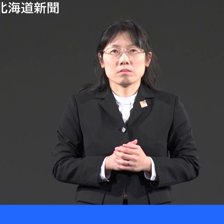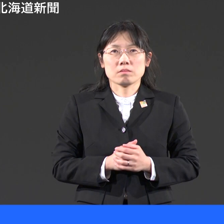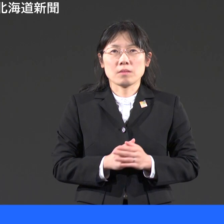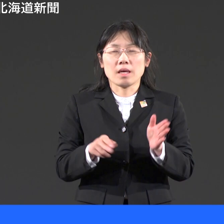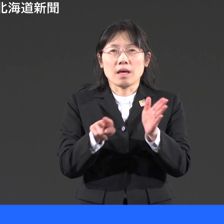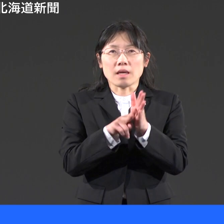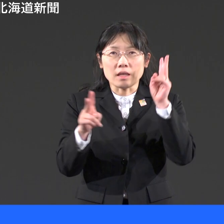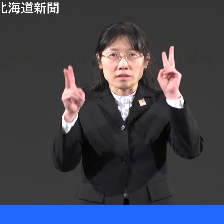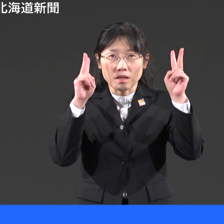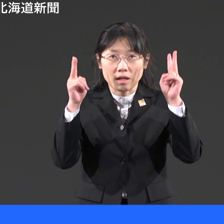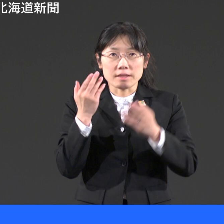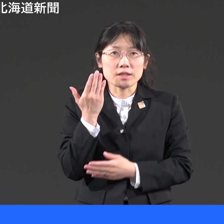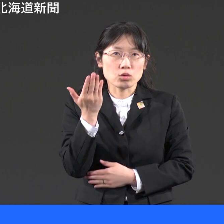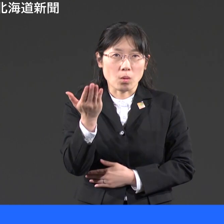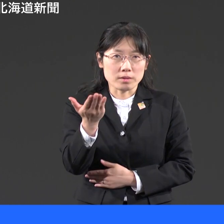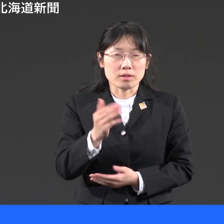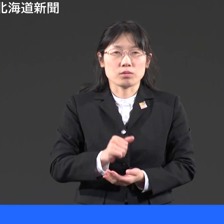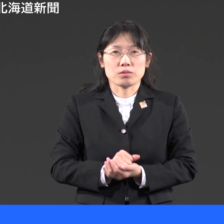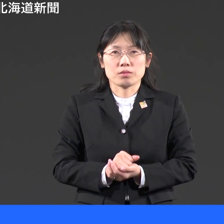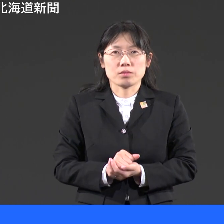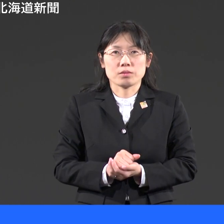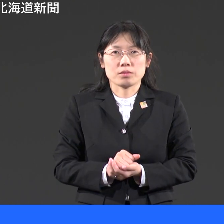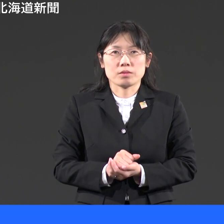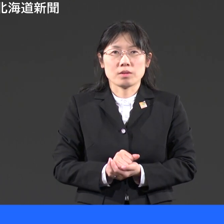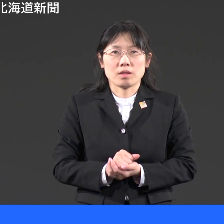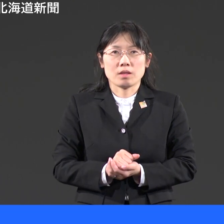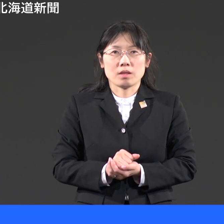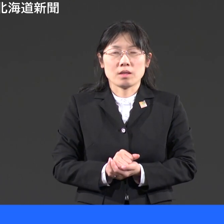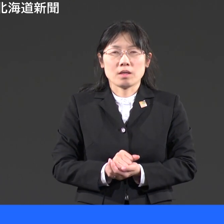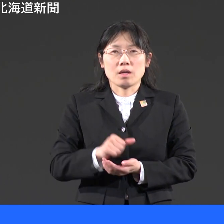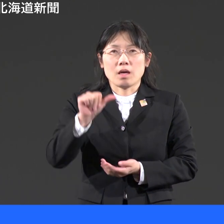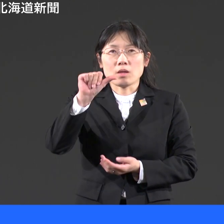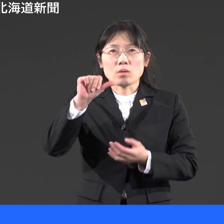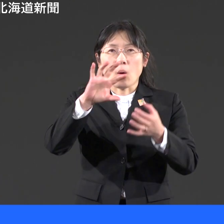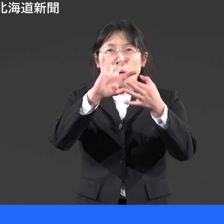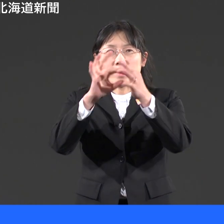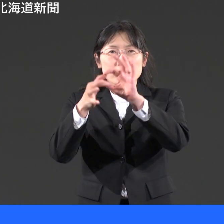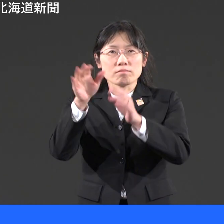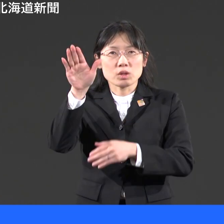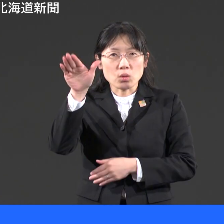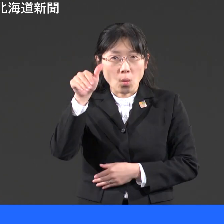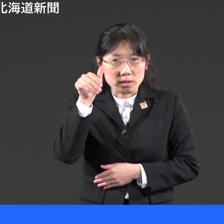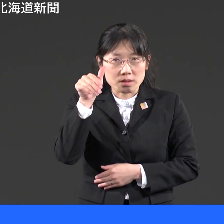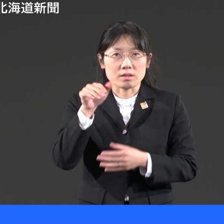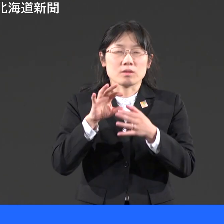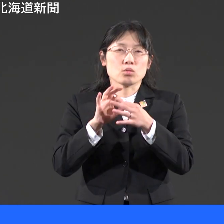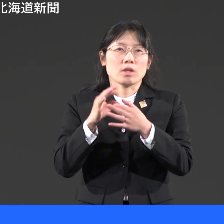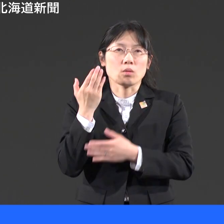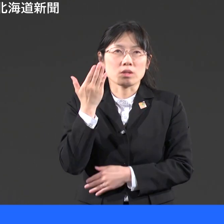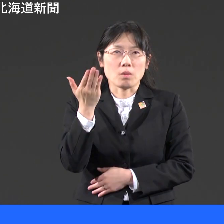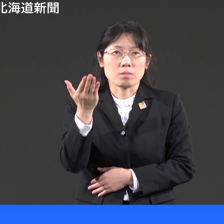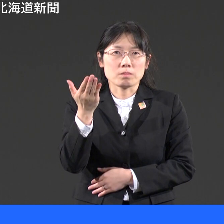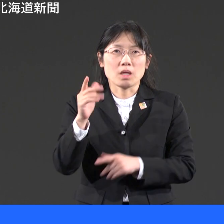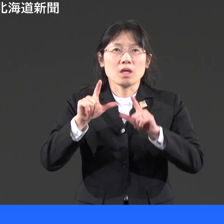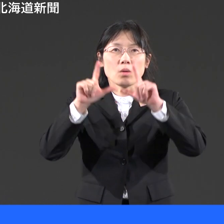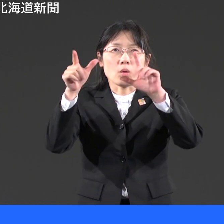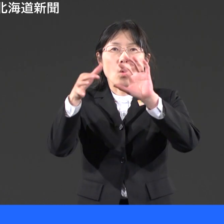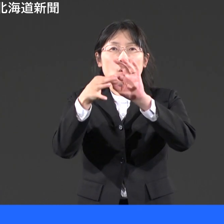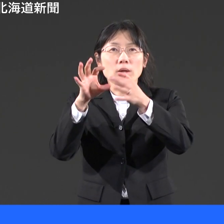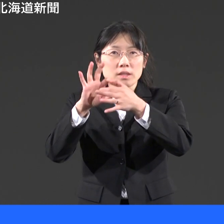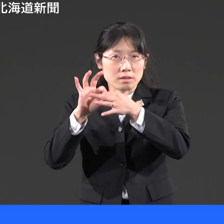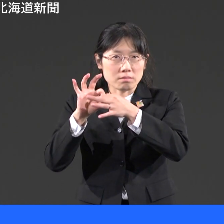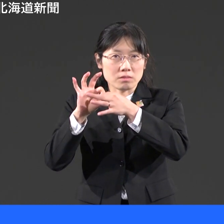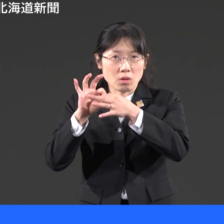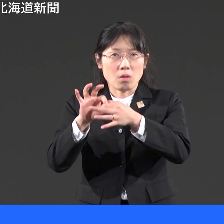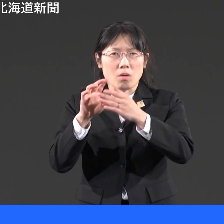幹事社から質問させていただきます。まず五輪招致についてお伺いします。はい。東京五輪をめぐる